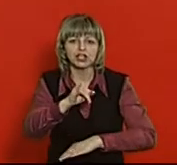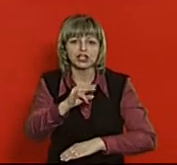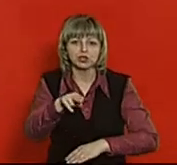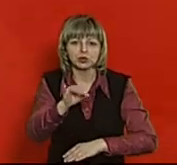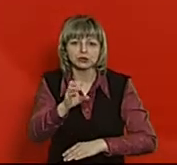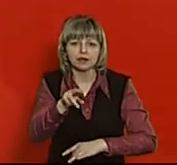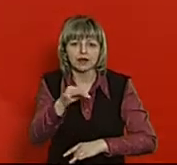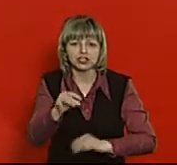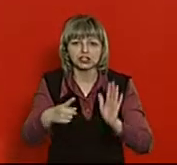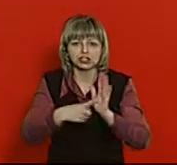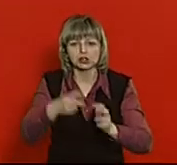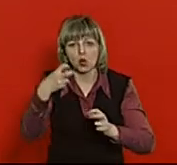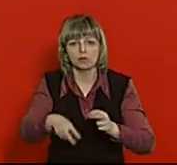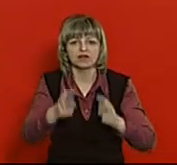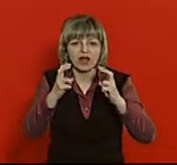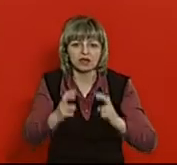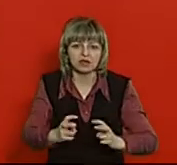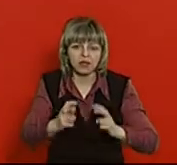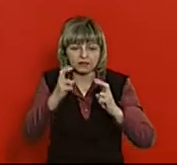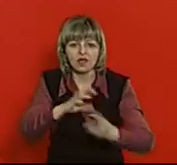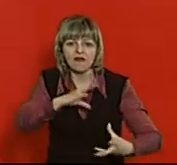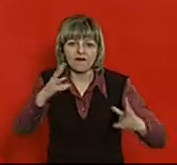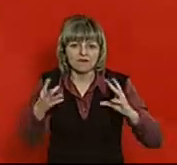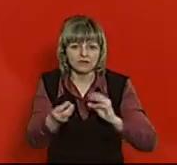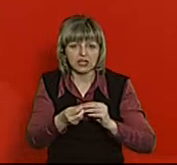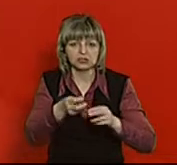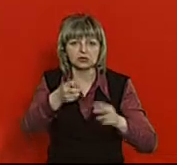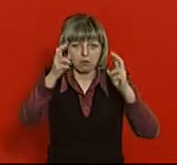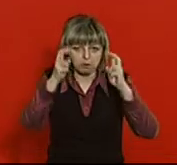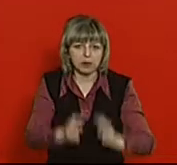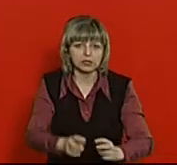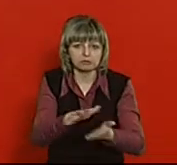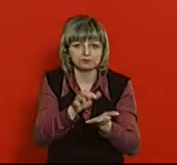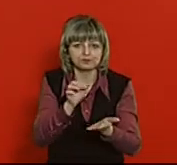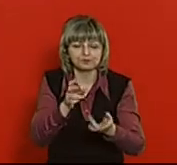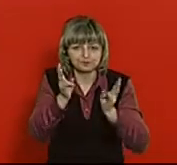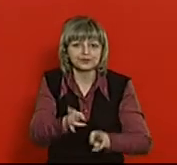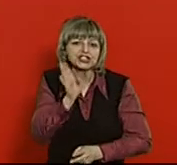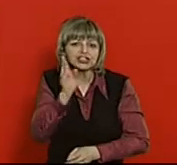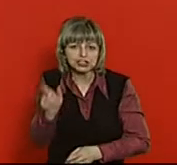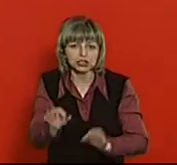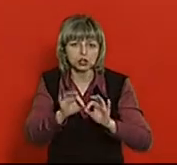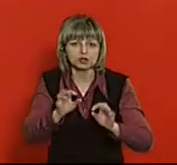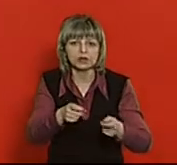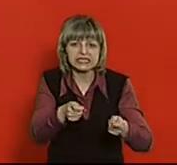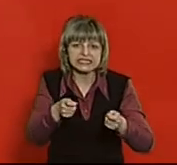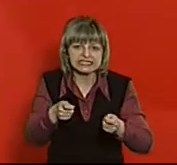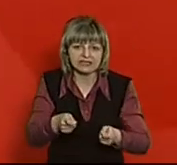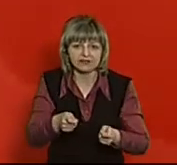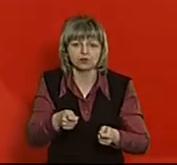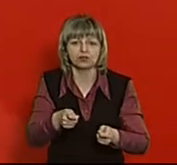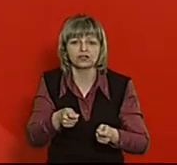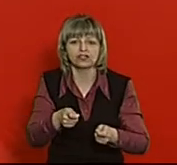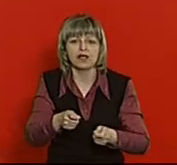Індустріальній 6 обірвався ліфт. Внаслідок падіння ліфта травмувалася жінка. Про це Суспільному розповів завідувач обласного центру екстреної